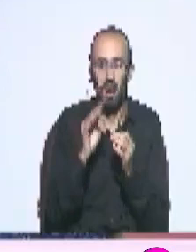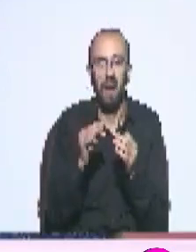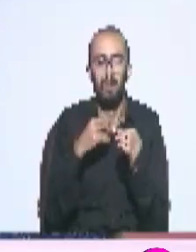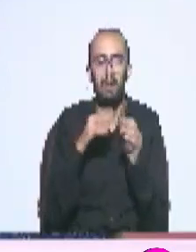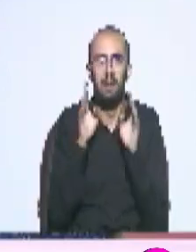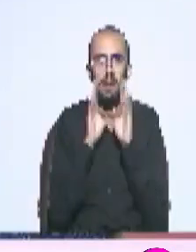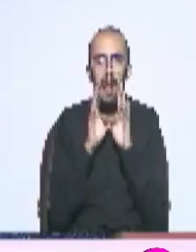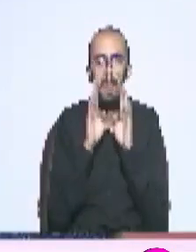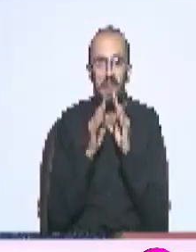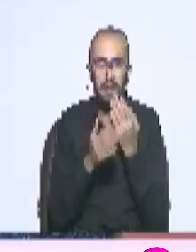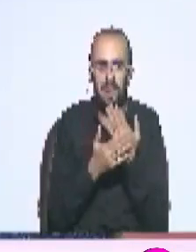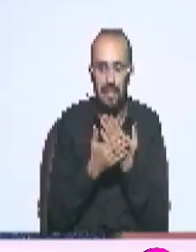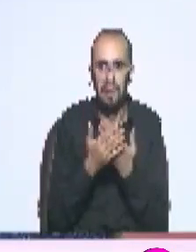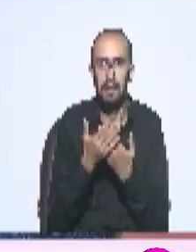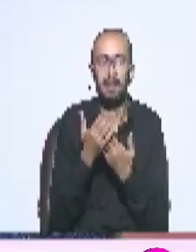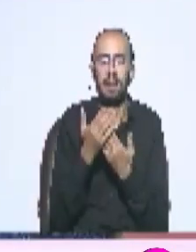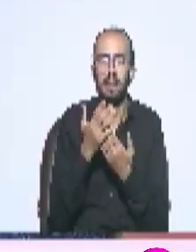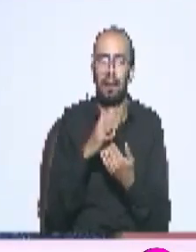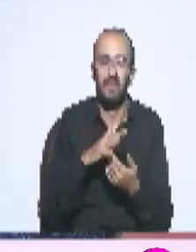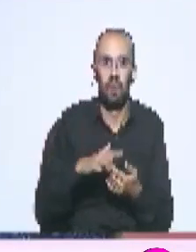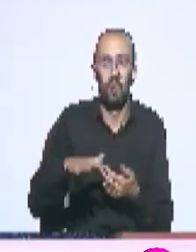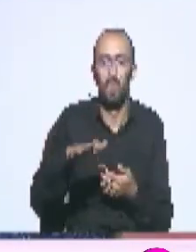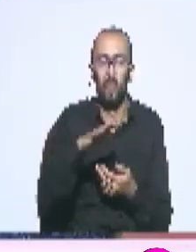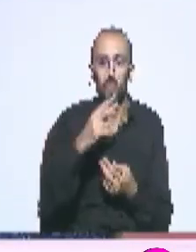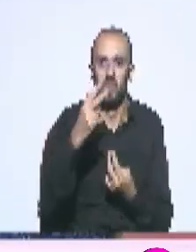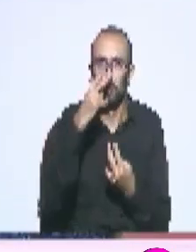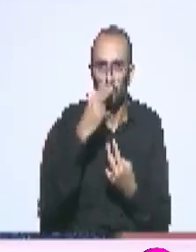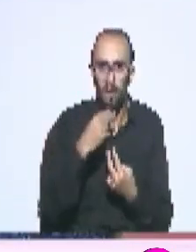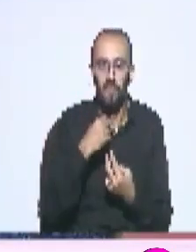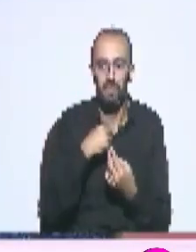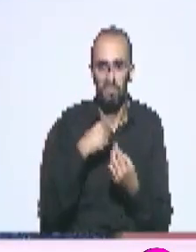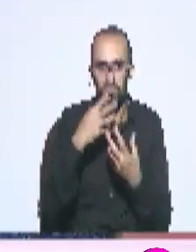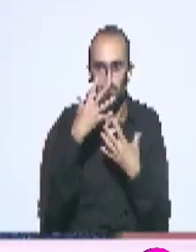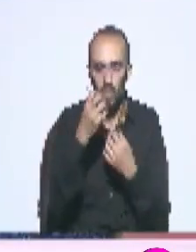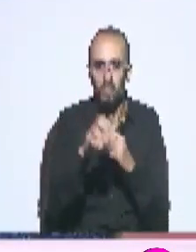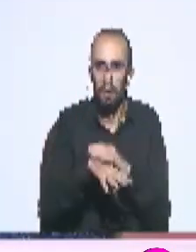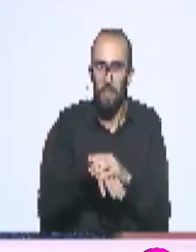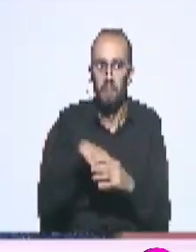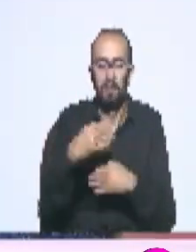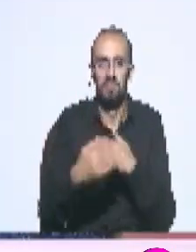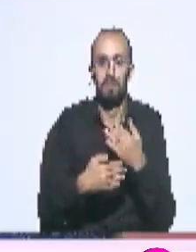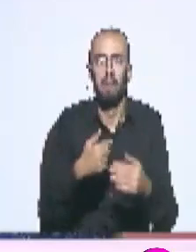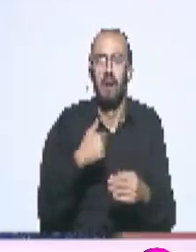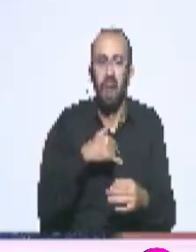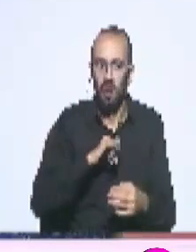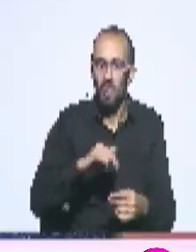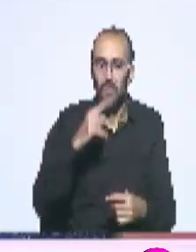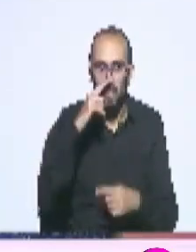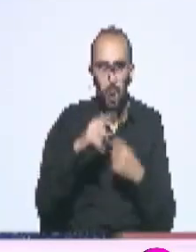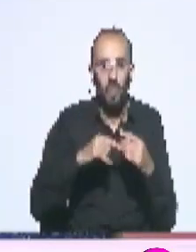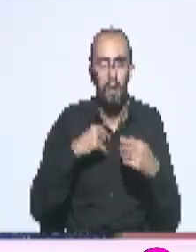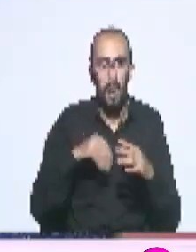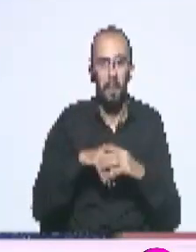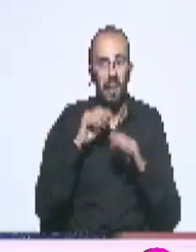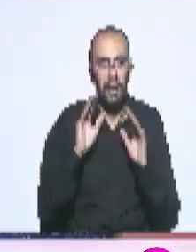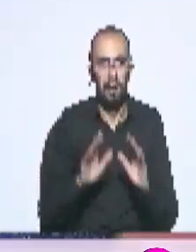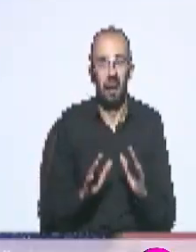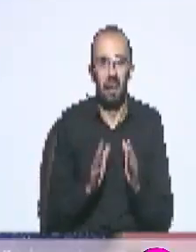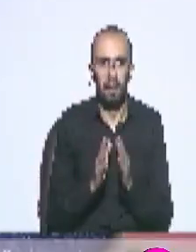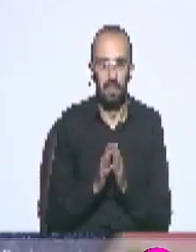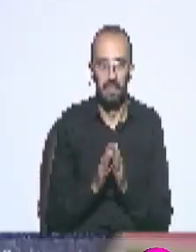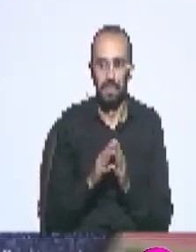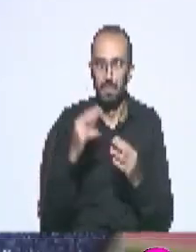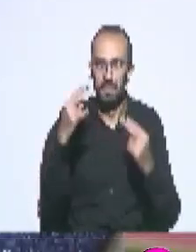وحاجات عمليه الناس تبقى بتقدر ان هي تبقى بتعملها فعلا وده اللي انا بحاول دايما ان انا ابقى بعمله مع الناس اللي